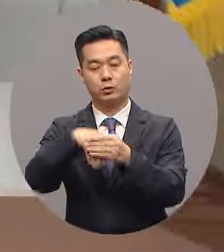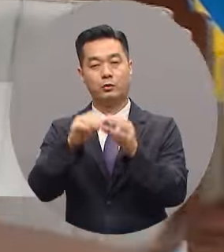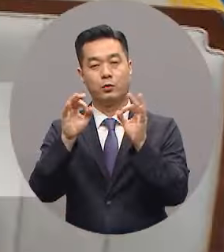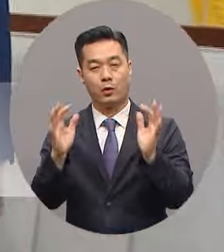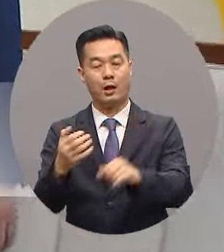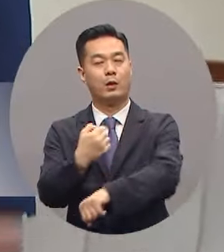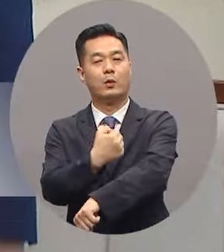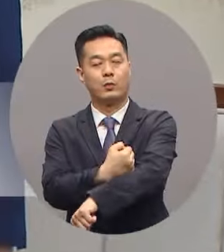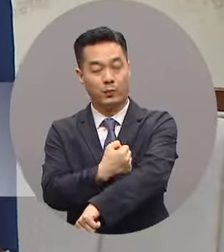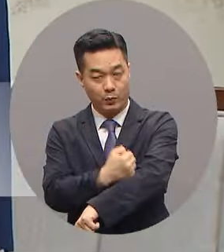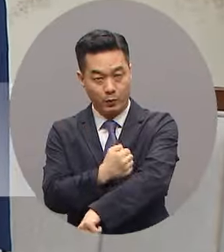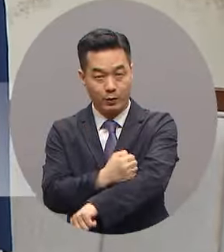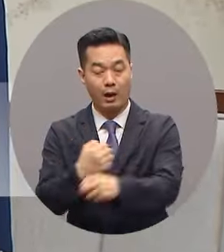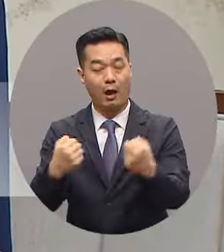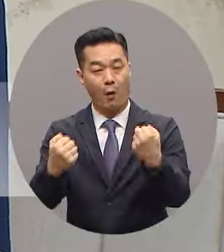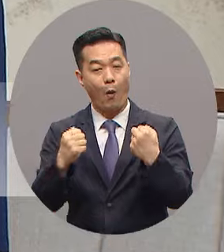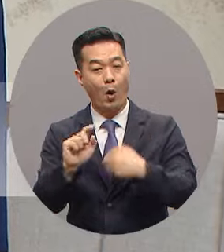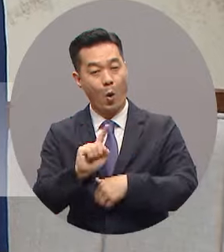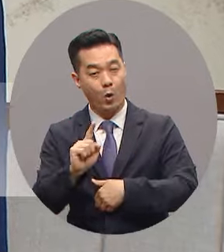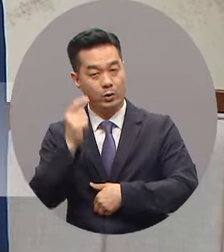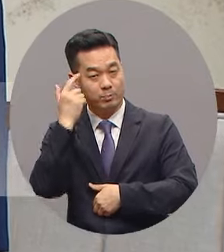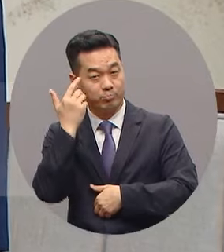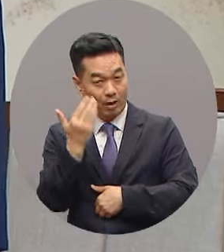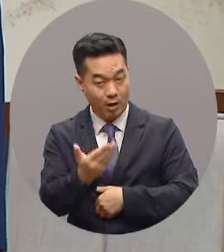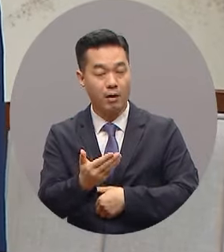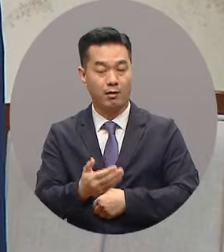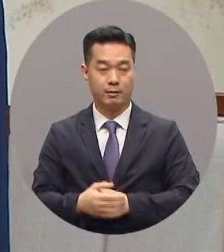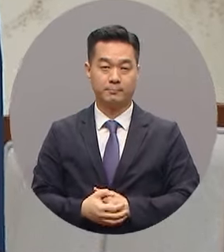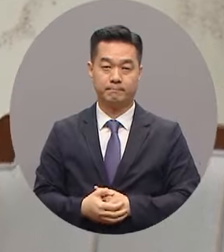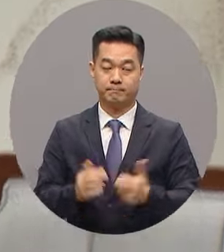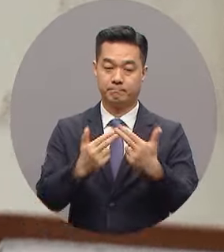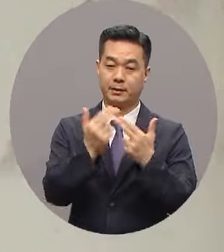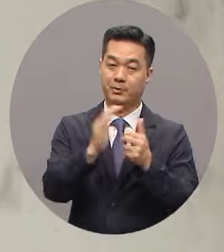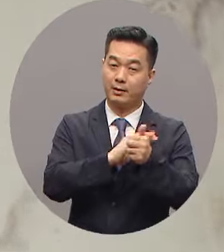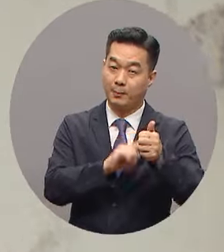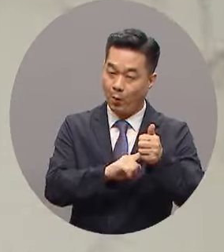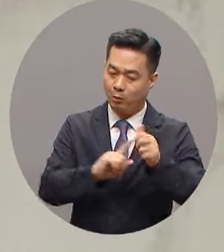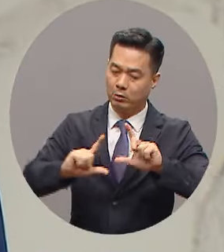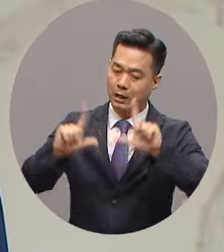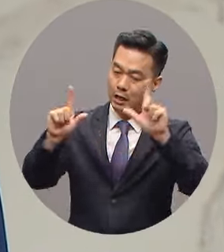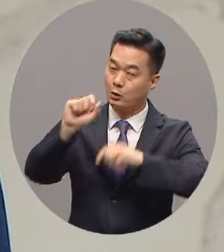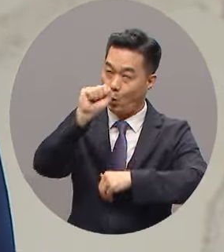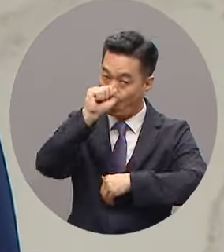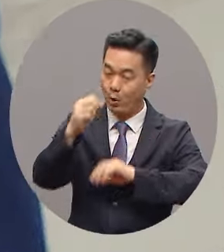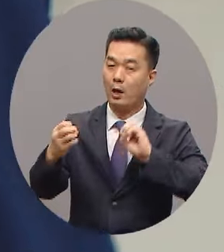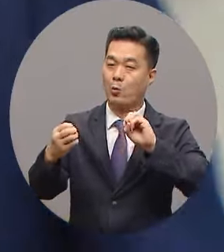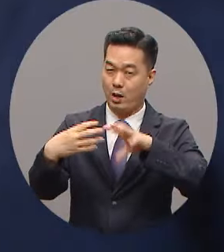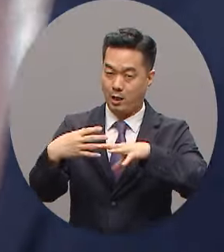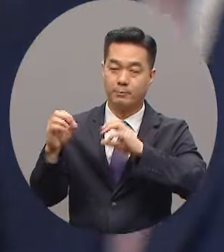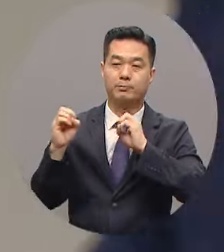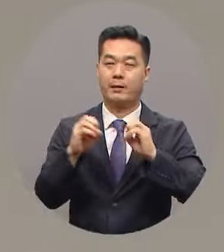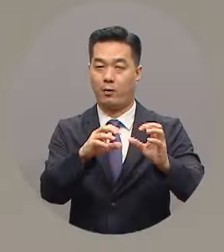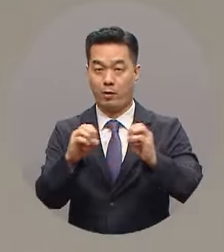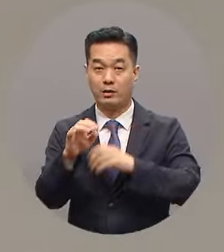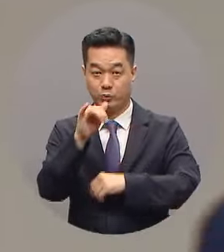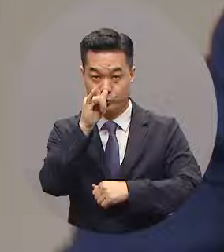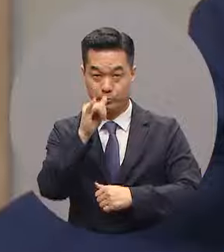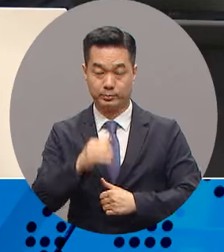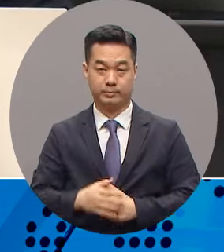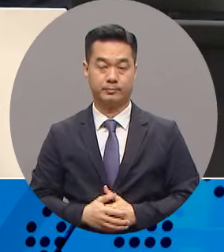고생하셨다면 건강을 묻는 안부 인사를 냈고요이 대표도 날씨가 좋다며 화답하며 대화를 시작